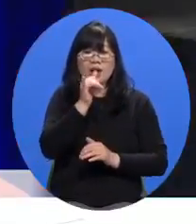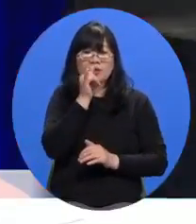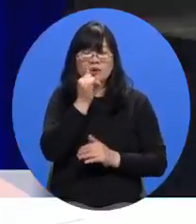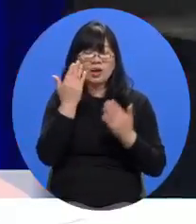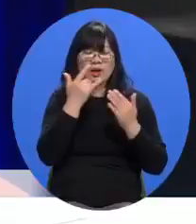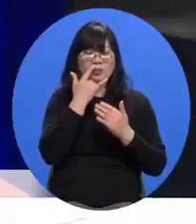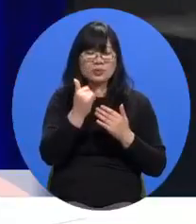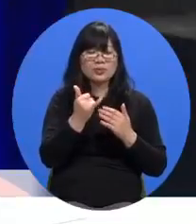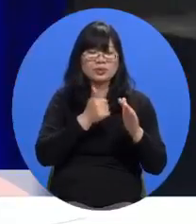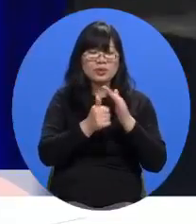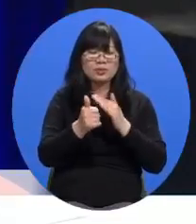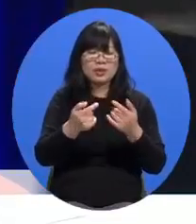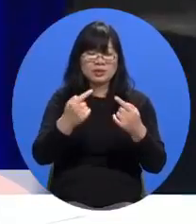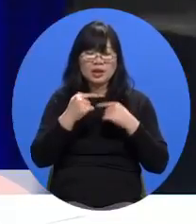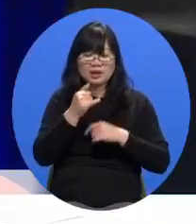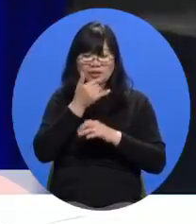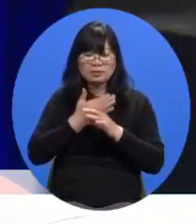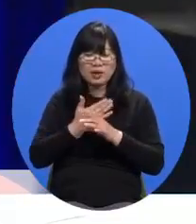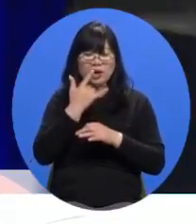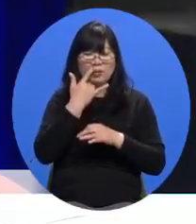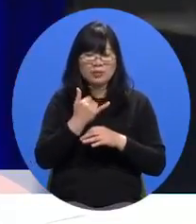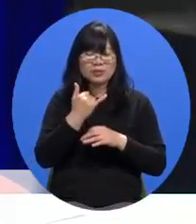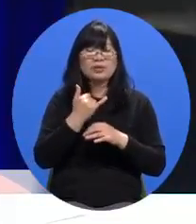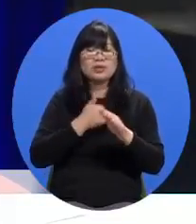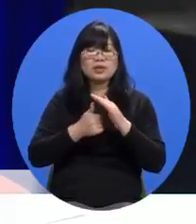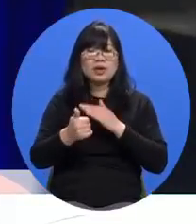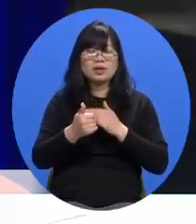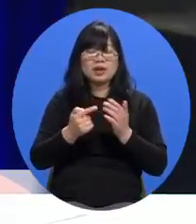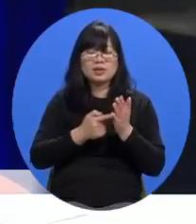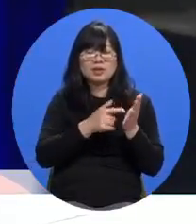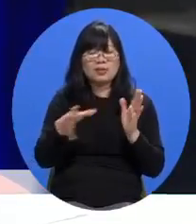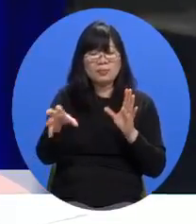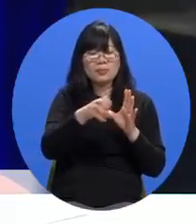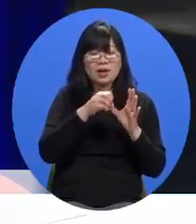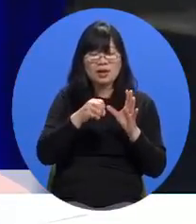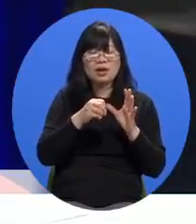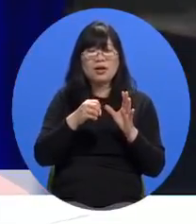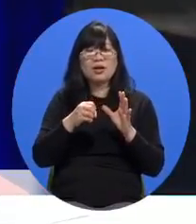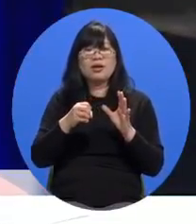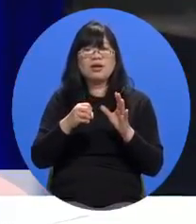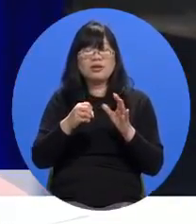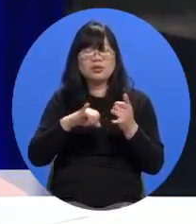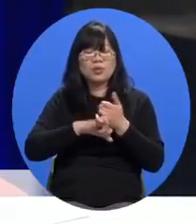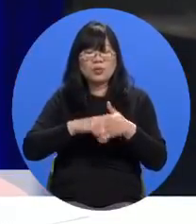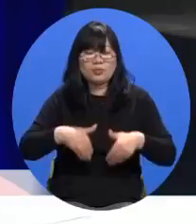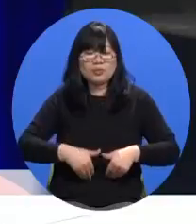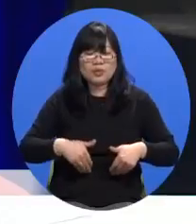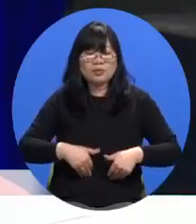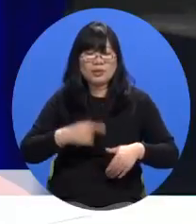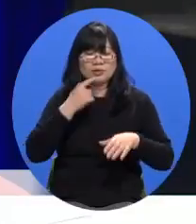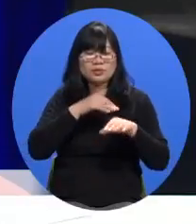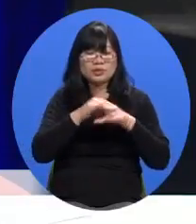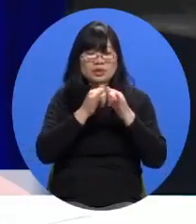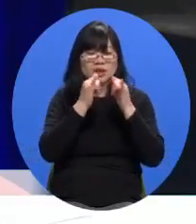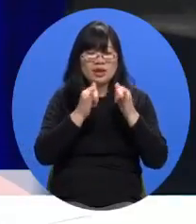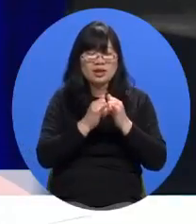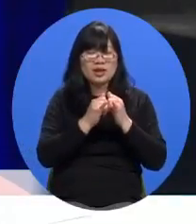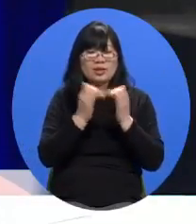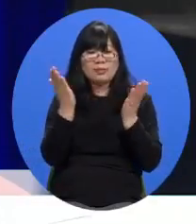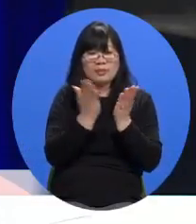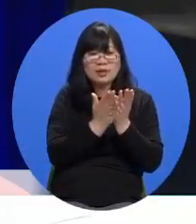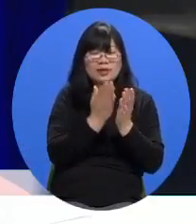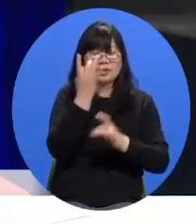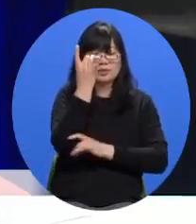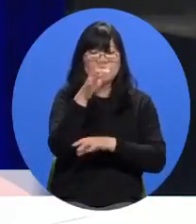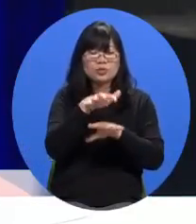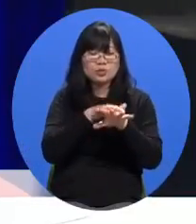학부모 대표가 참여하면 그 학부모 대표가 의견을 수렴할 수 있는 학부모회는 반드시 있어야지 민주주의 사회에 걸맞는 기본 조직이 되는